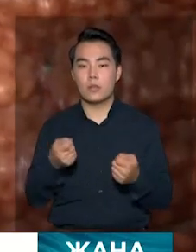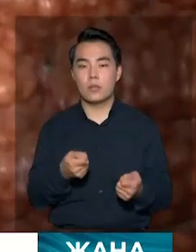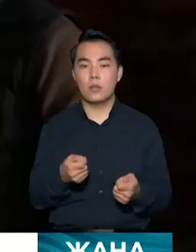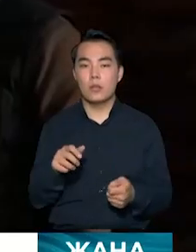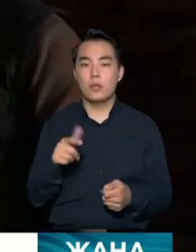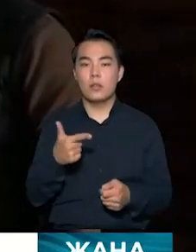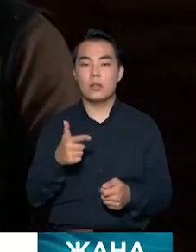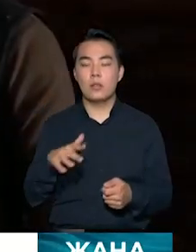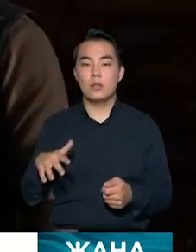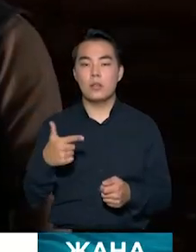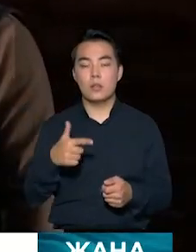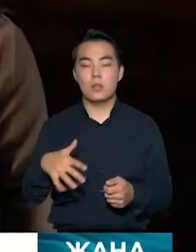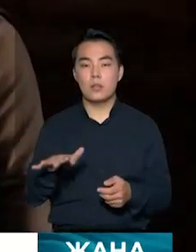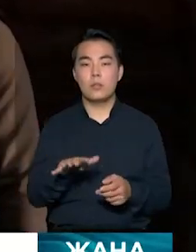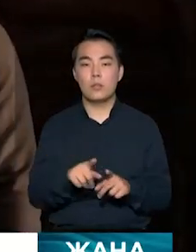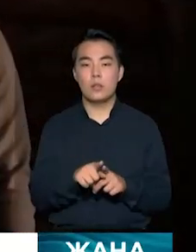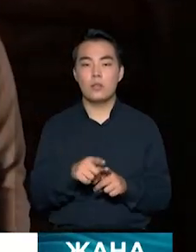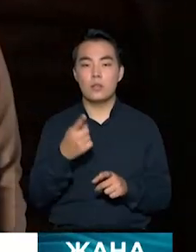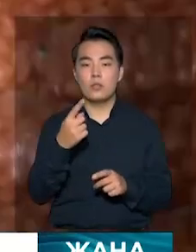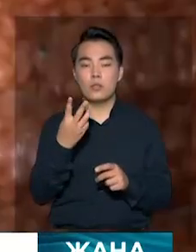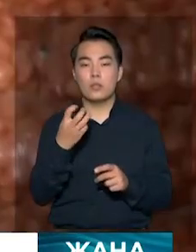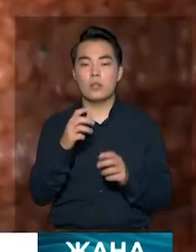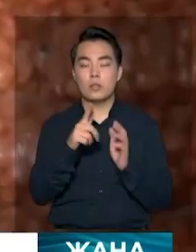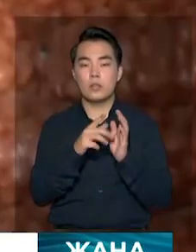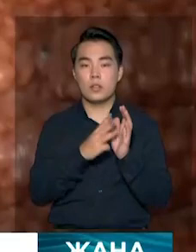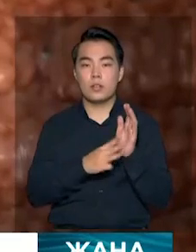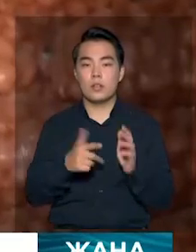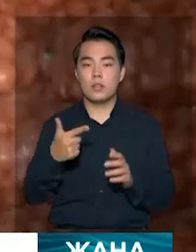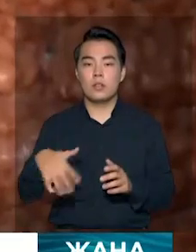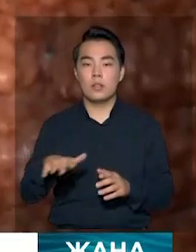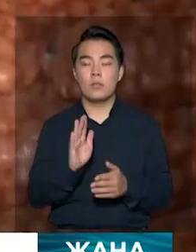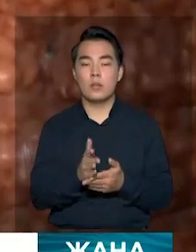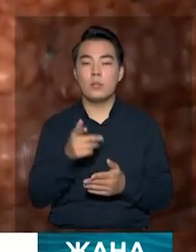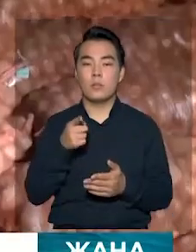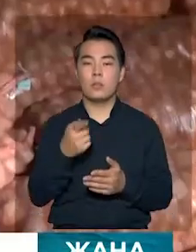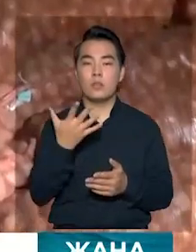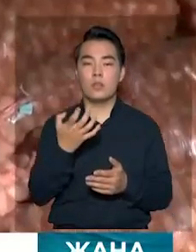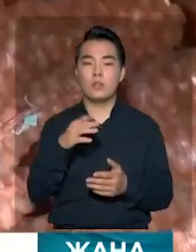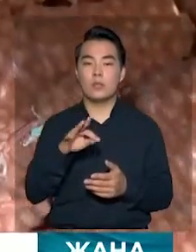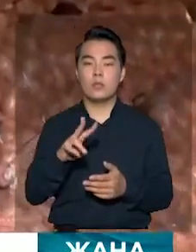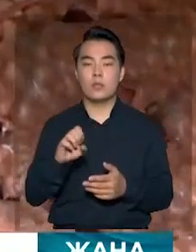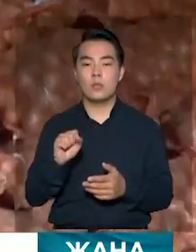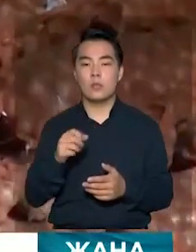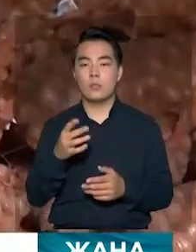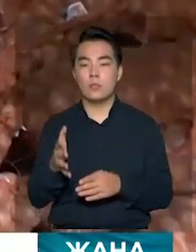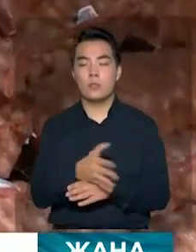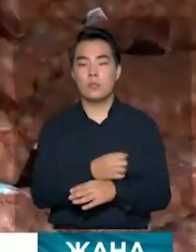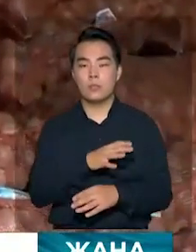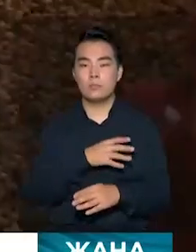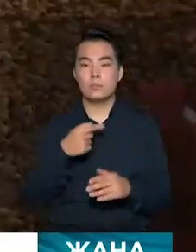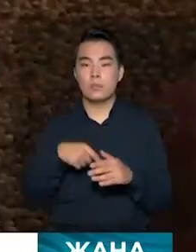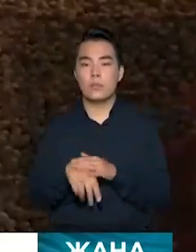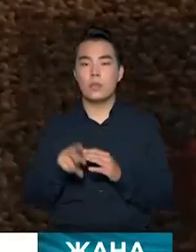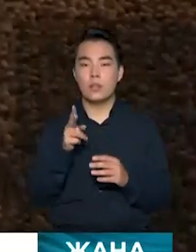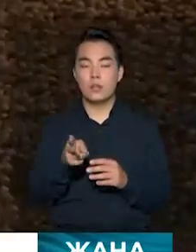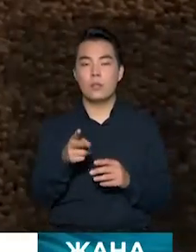гектарына 300-ден берді. Бізде 382 гектарымыз бар. Биыл енді 1560 тонна жиналды. Биыл бір ғана Жуал ауданы бойынша